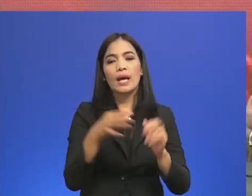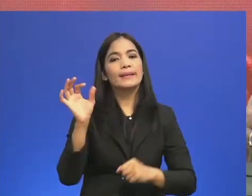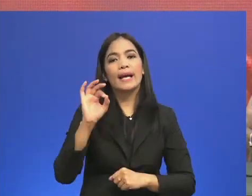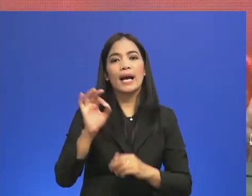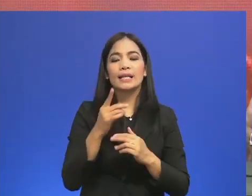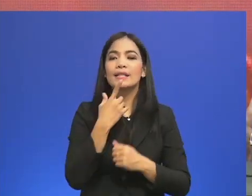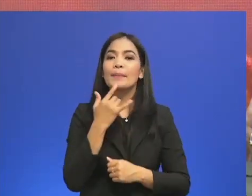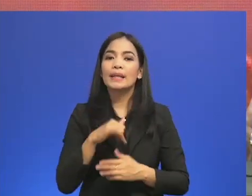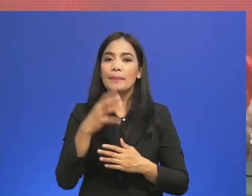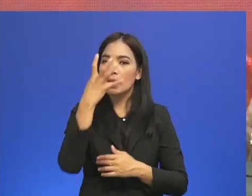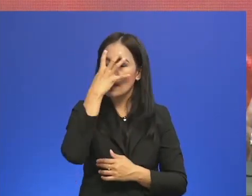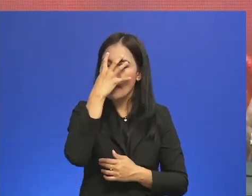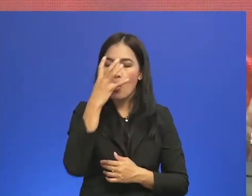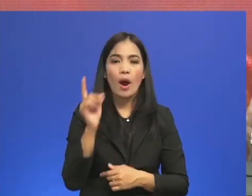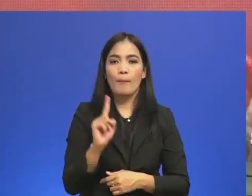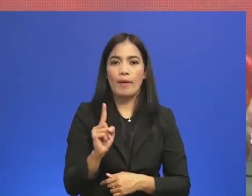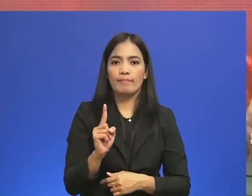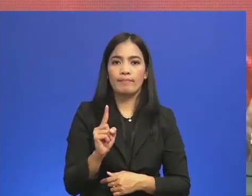Lalu